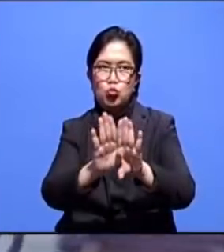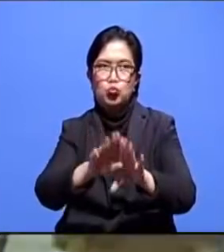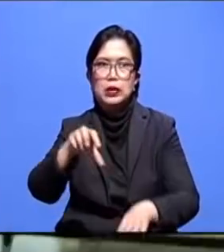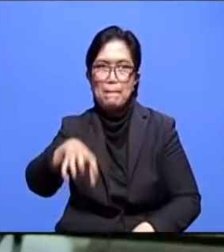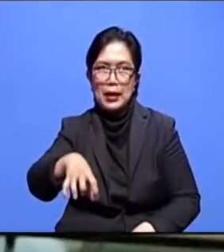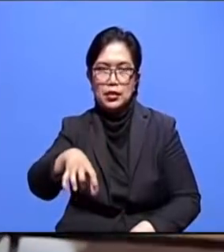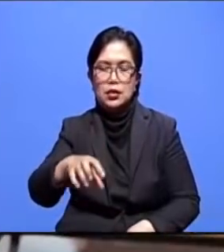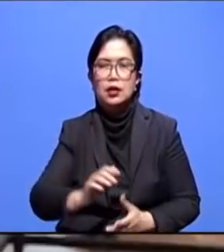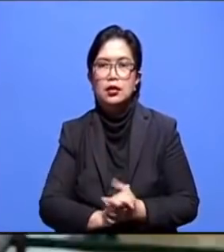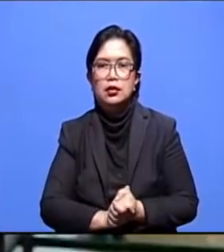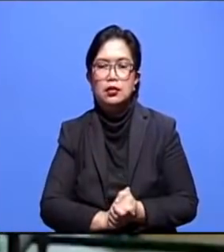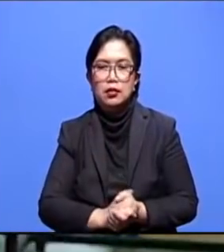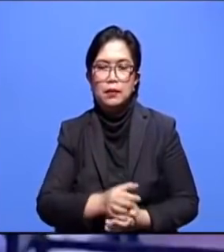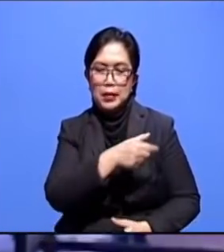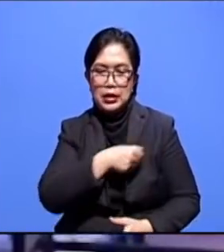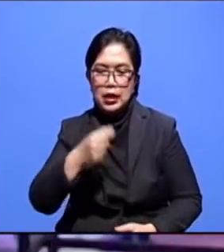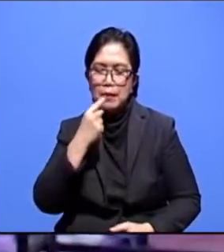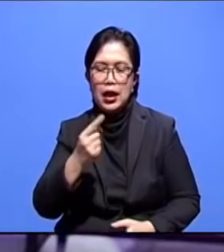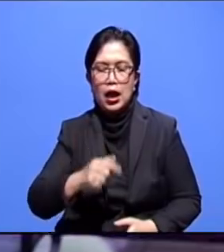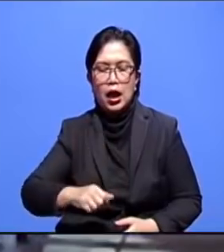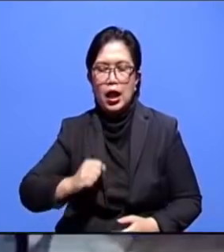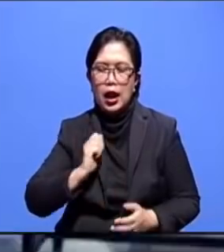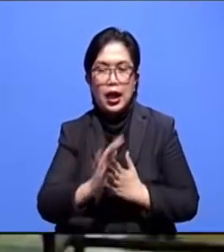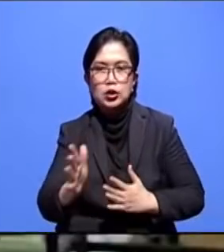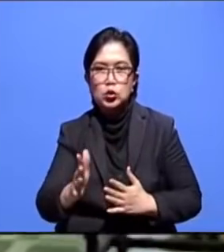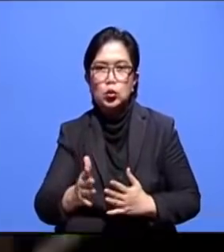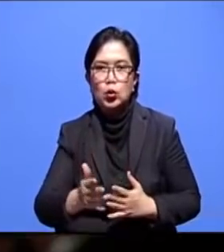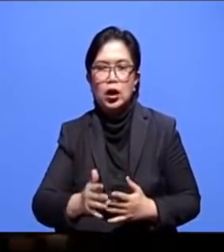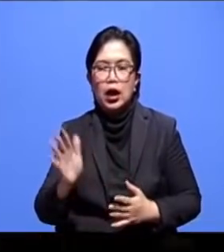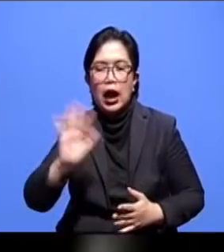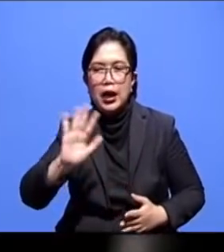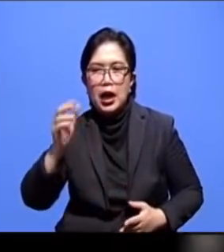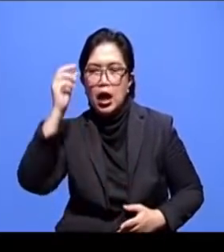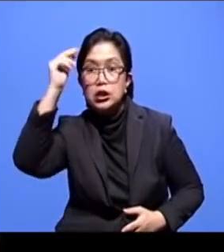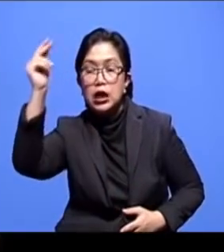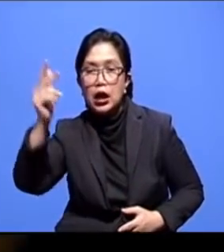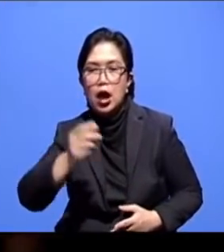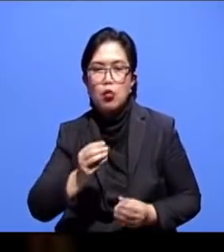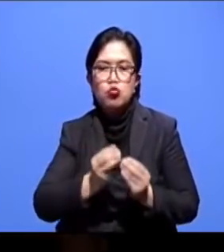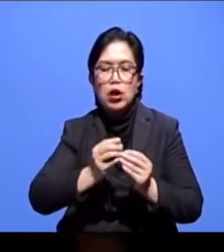Pelaku usaha menyebut acara berlangsung spontan dan tidak direncanakan.